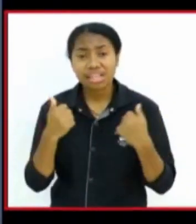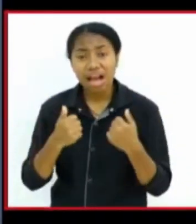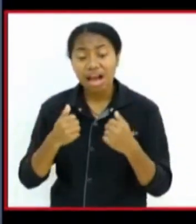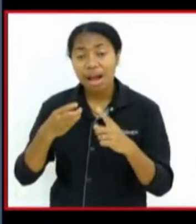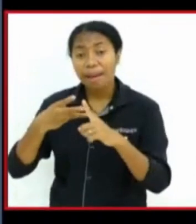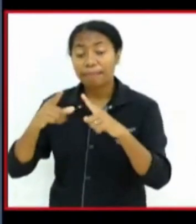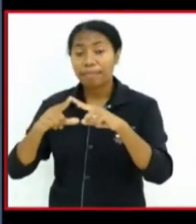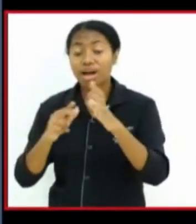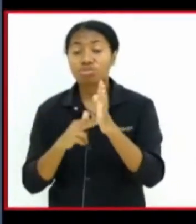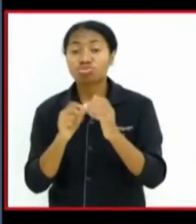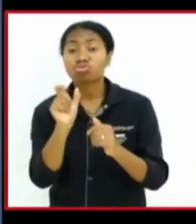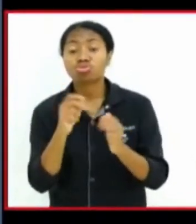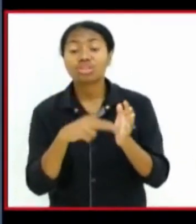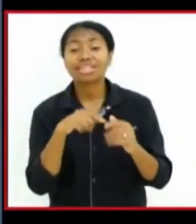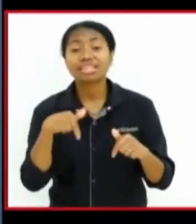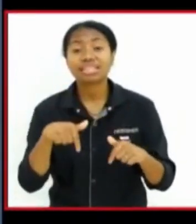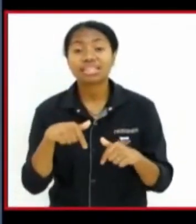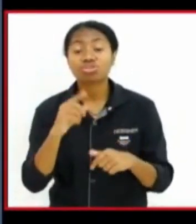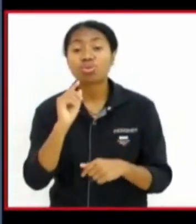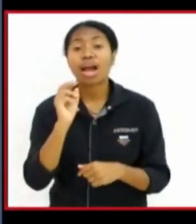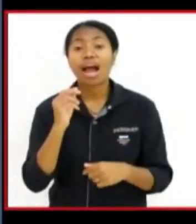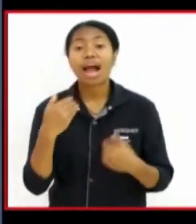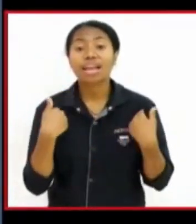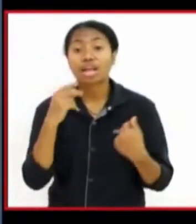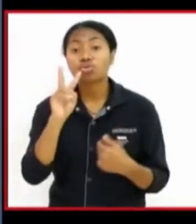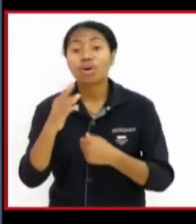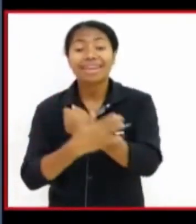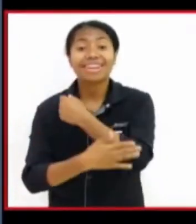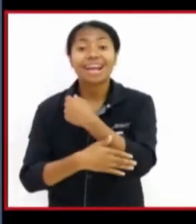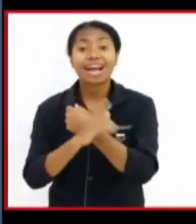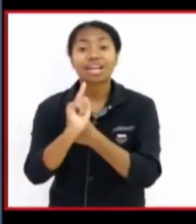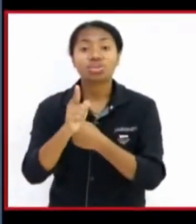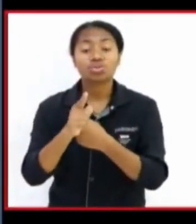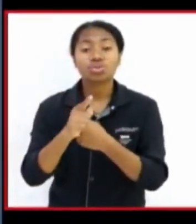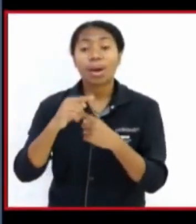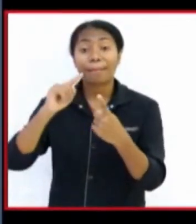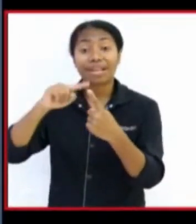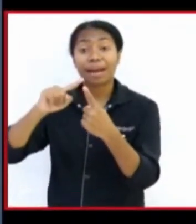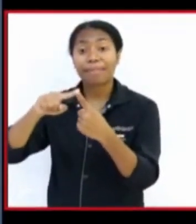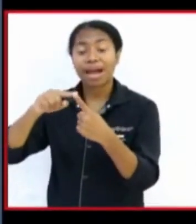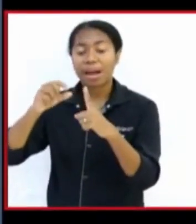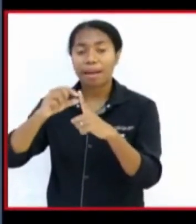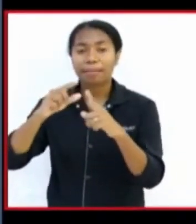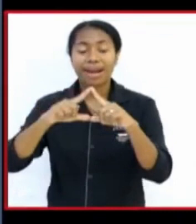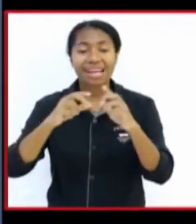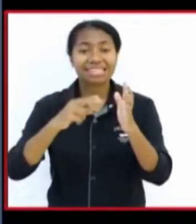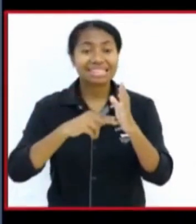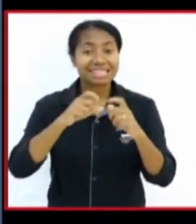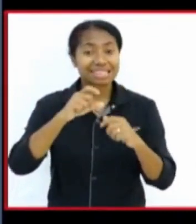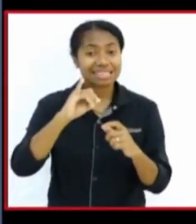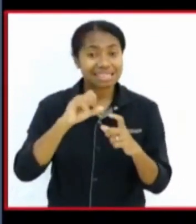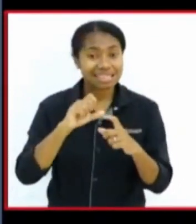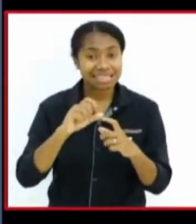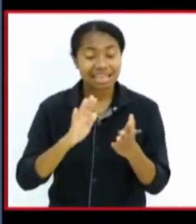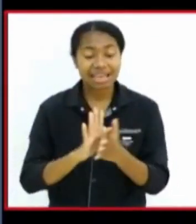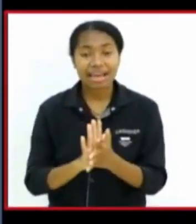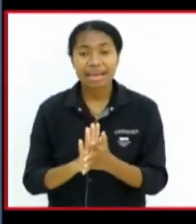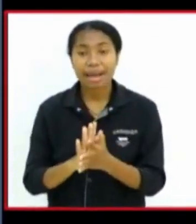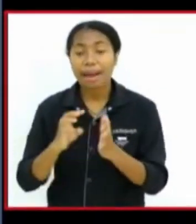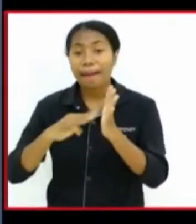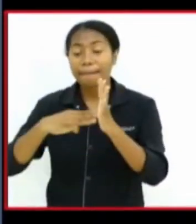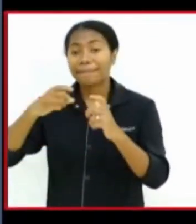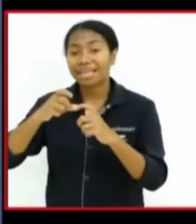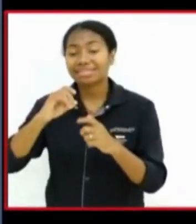negara yaitu di Perancis dan Mesir Hai dua negara ini bekerjasama membuat